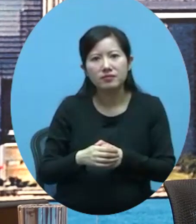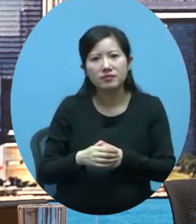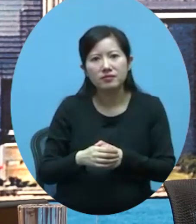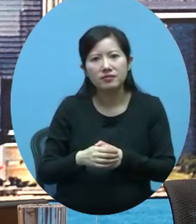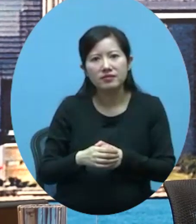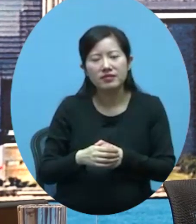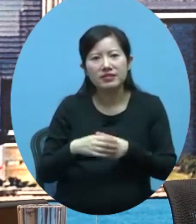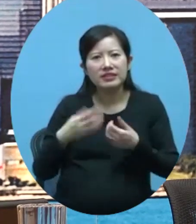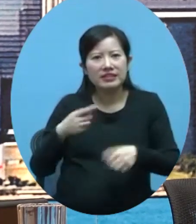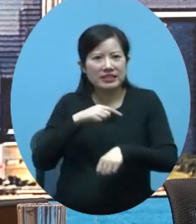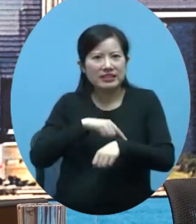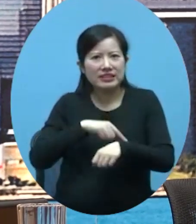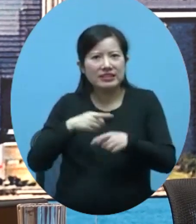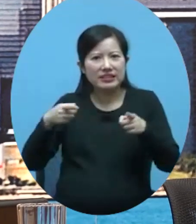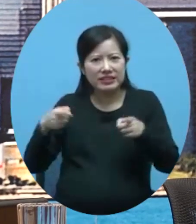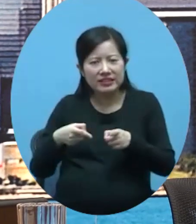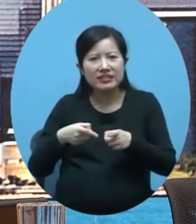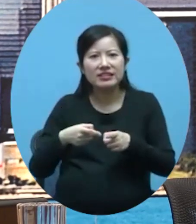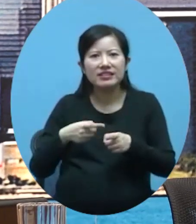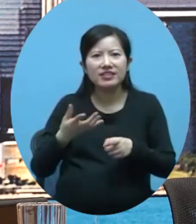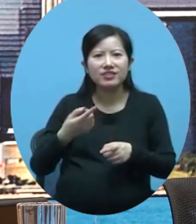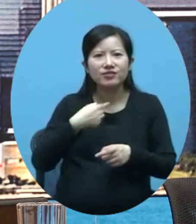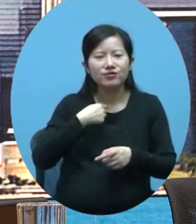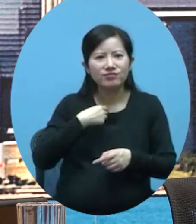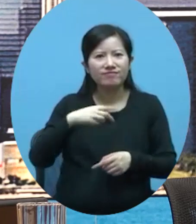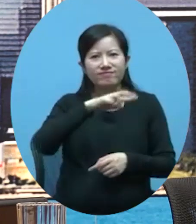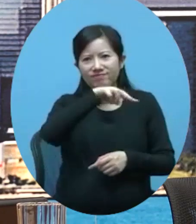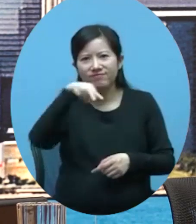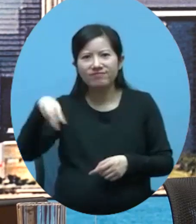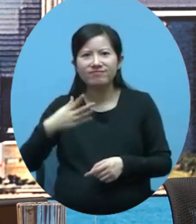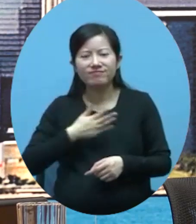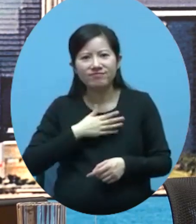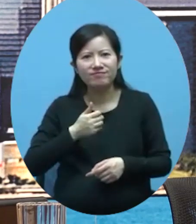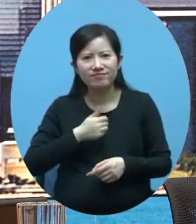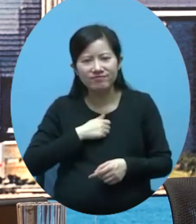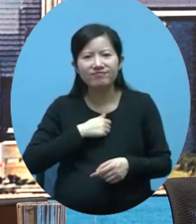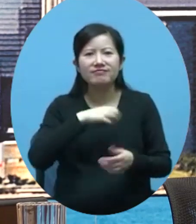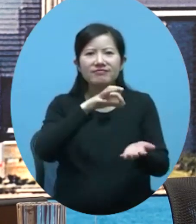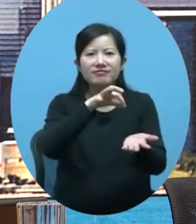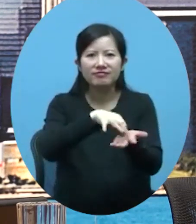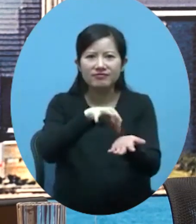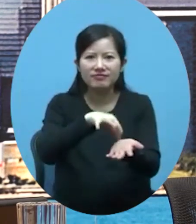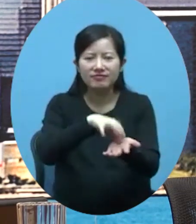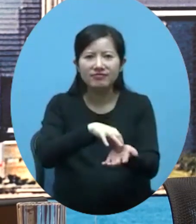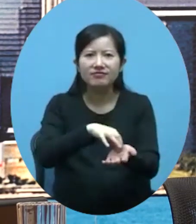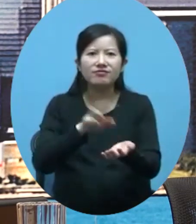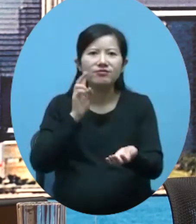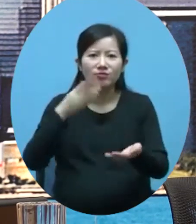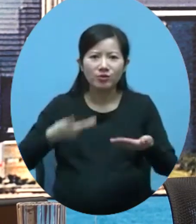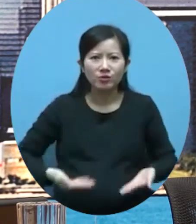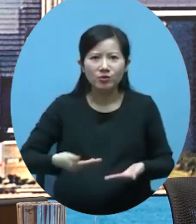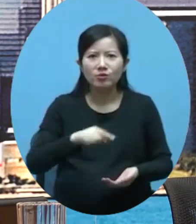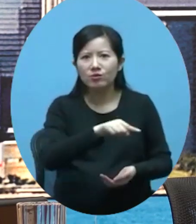在很短的時間之內一方面是準備在一些一些延傳的用緊的地方是不是還可以加一些